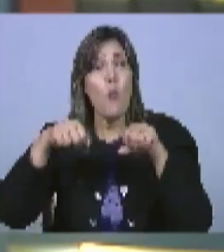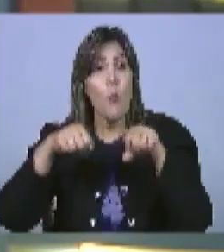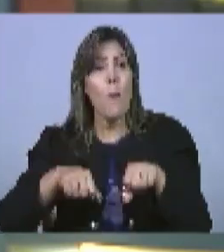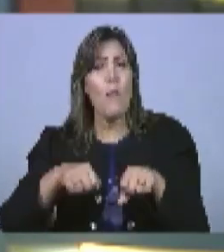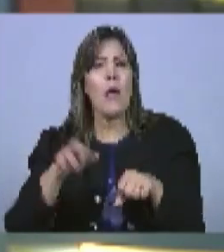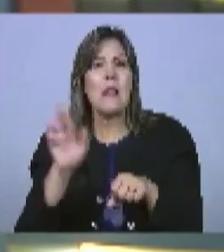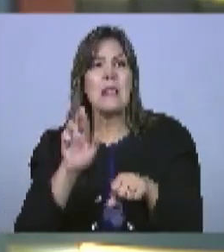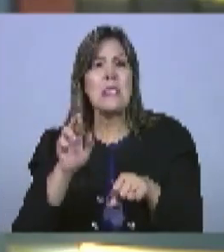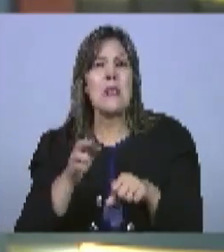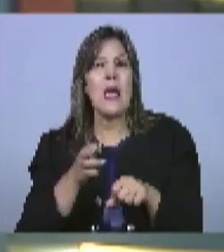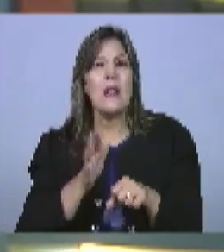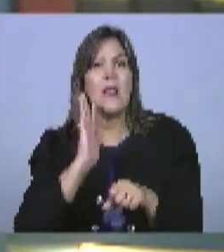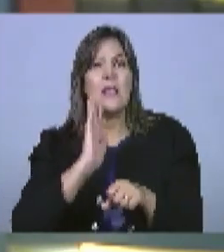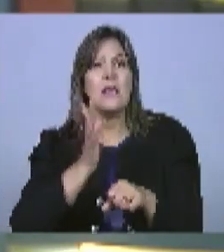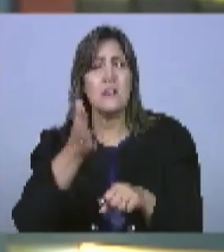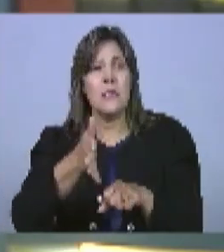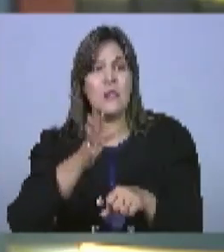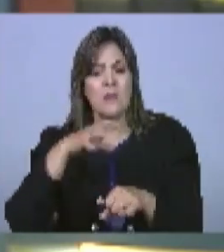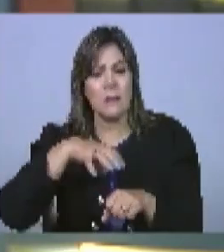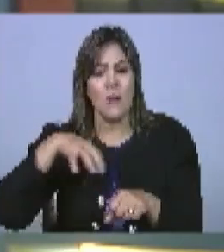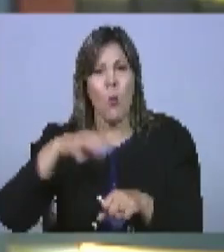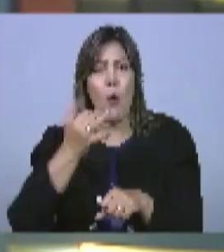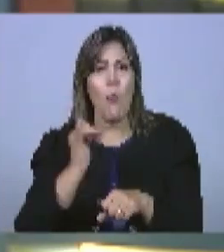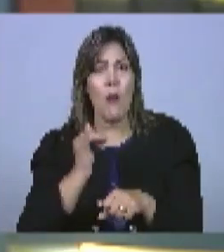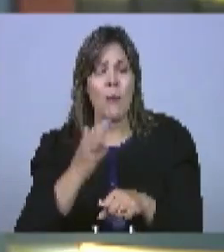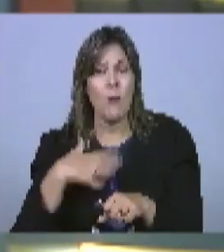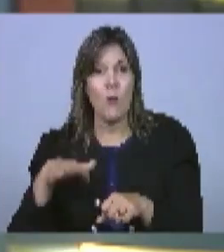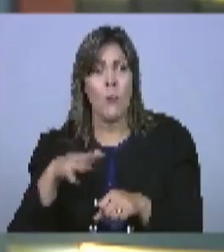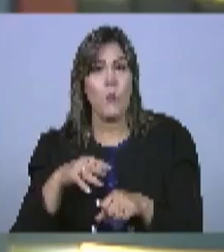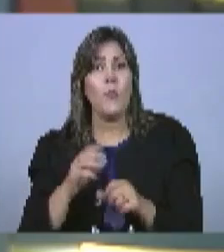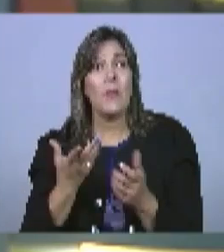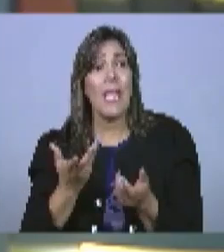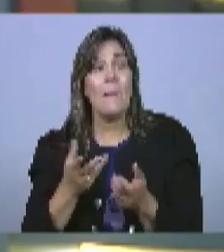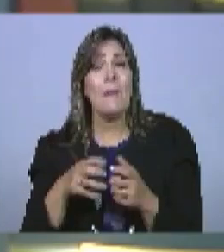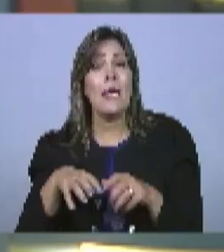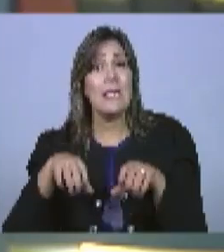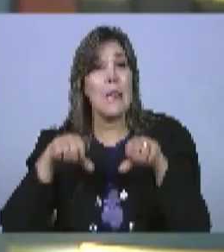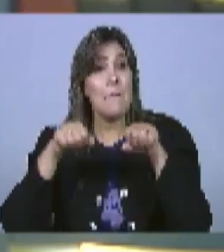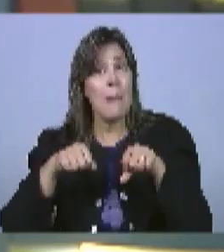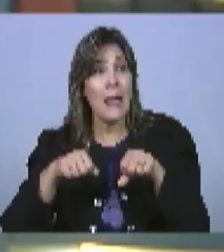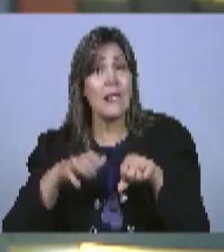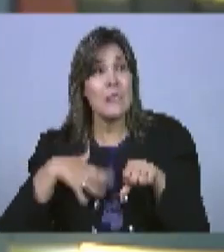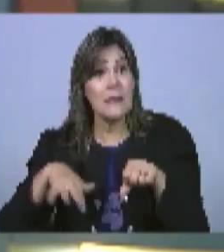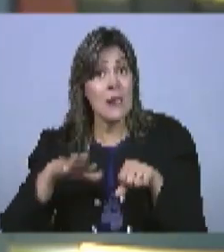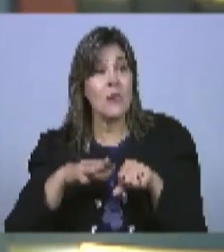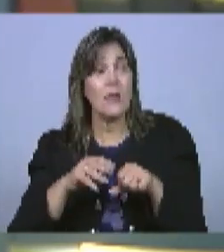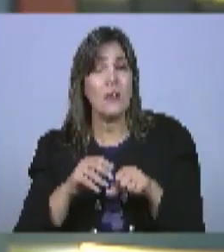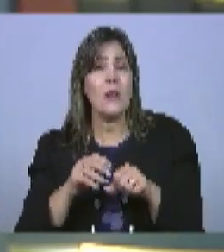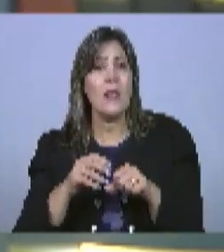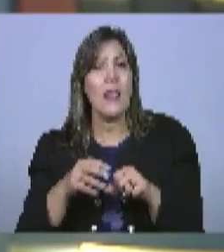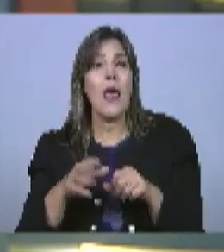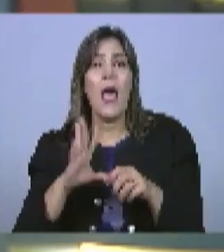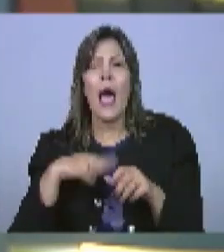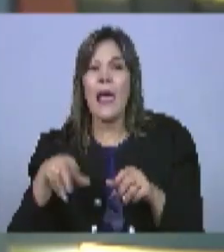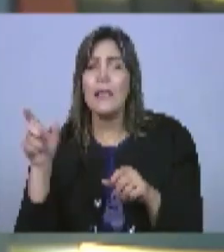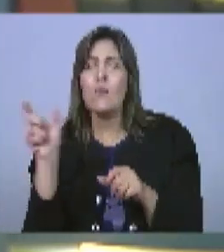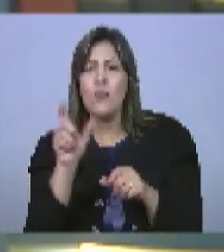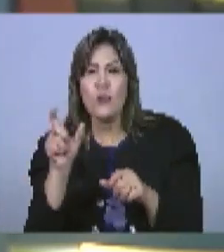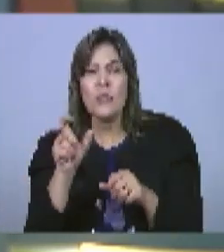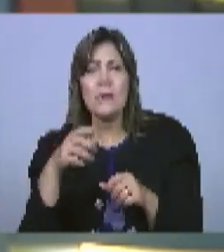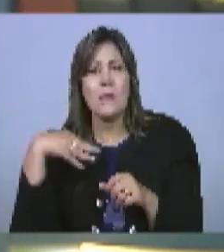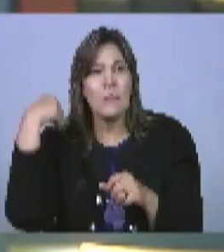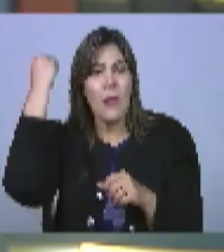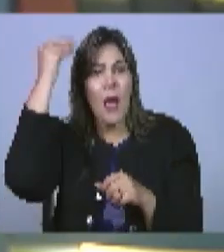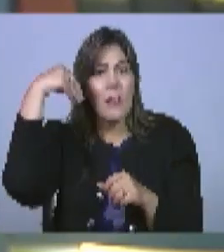الاوسط الازهر ايضا اصدر بيانا بهذا الشان ا هيئات اسلاميه اخرى برضو